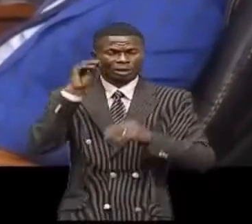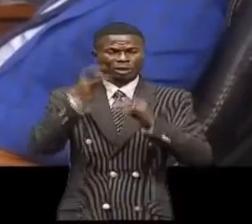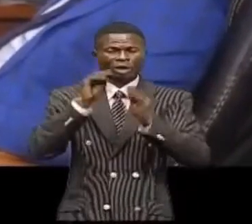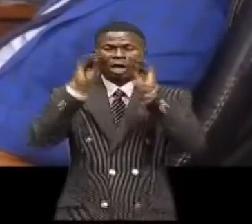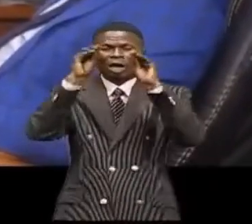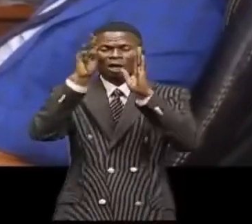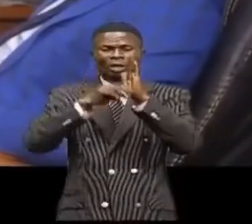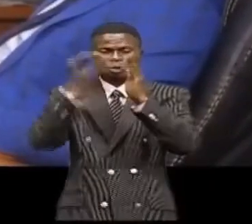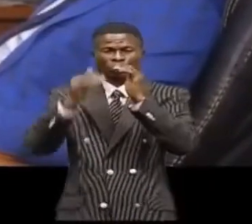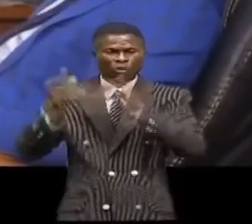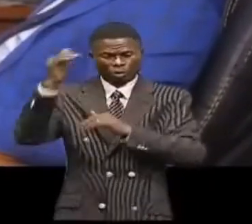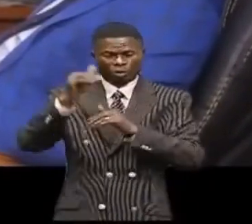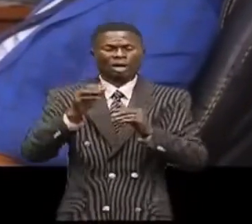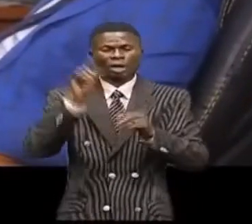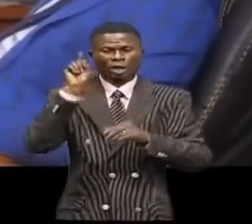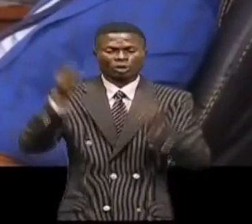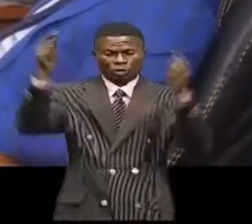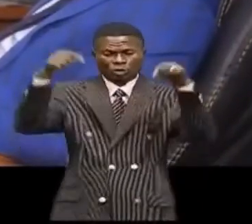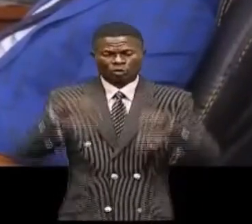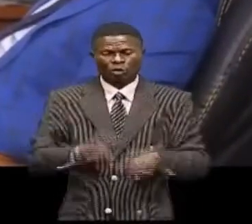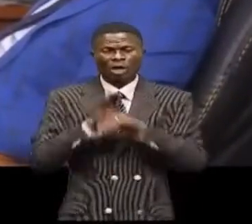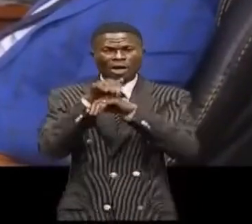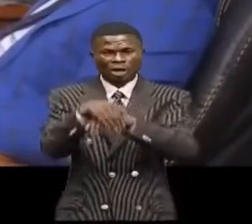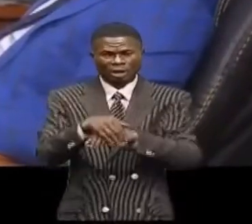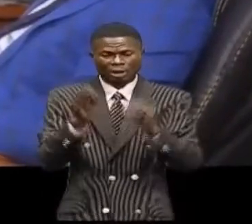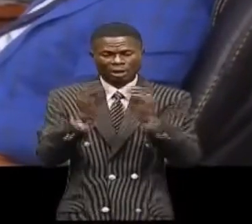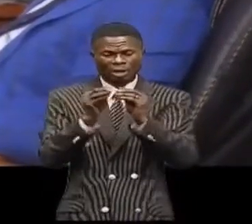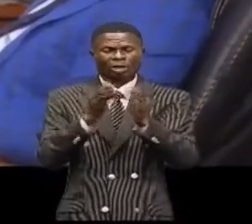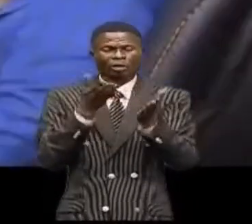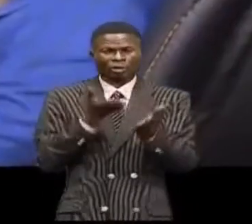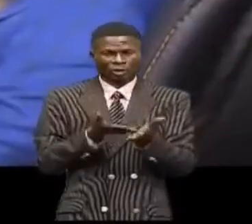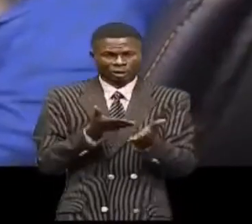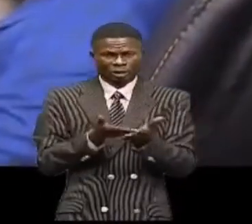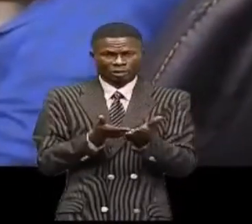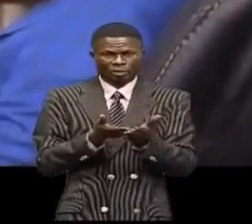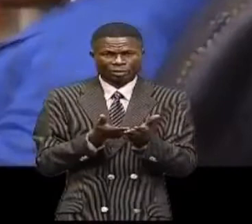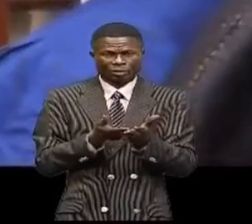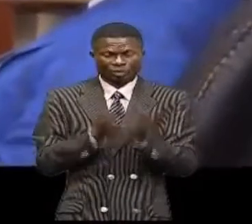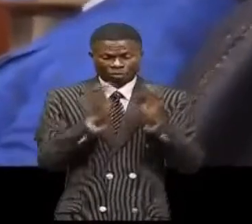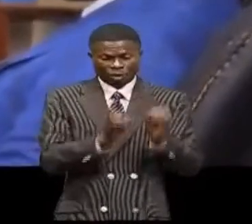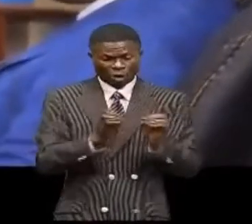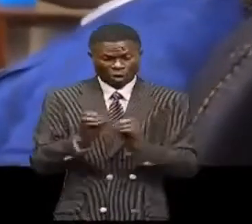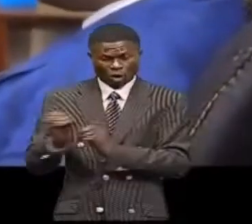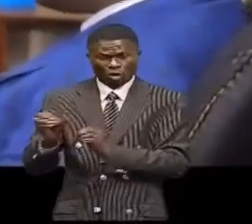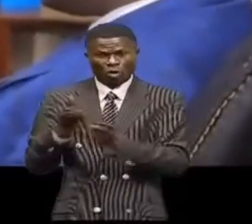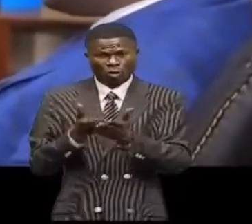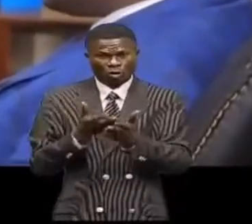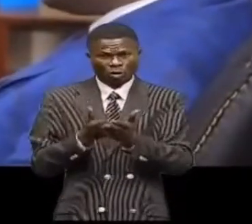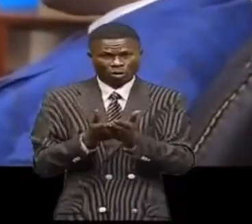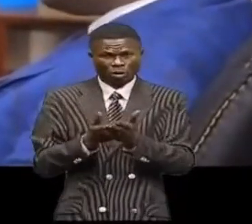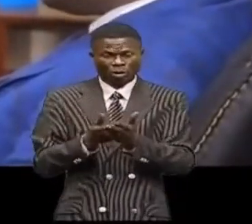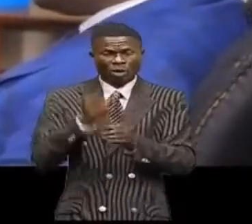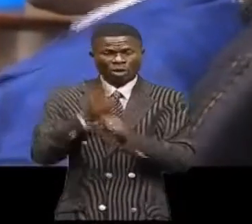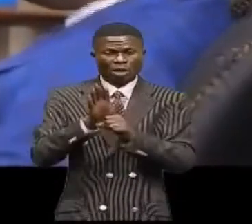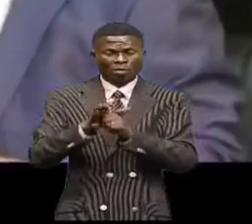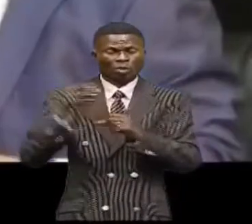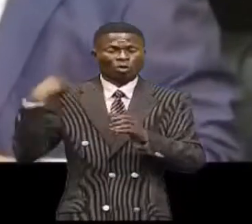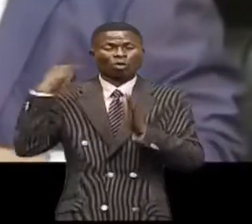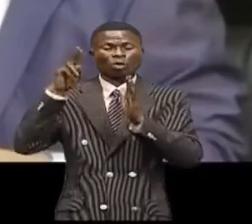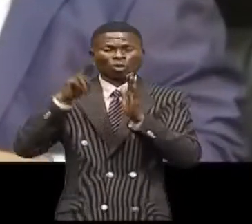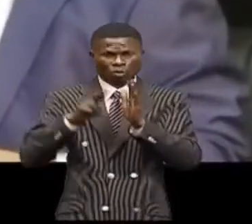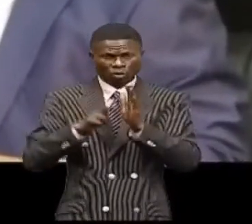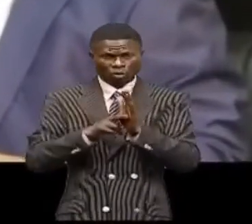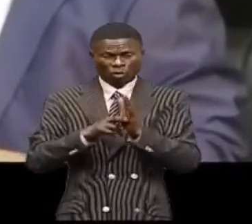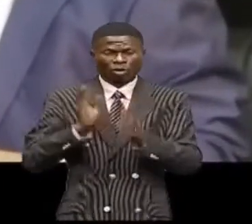supérieur sont attendus pour participer à cette session. Cette organisation intergouvernementale, à